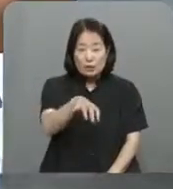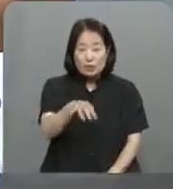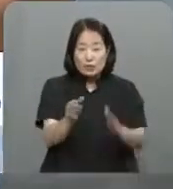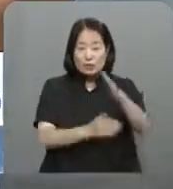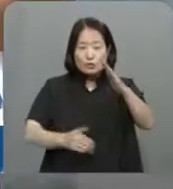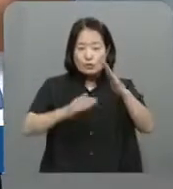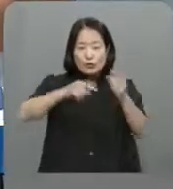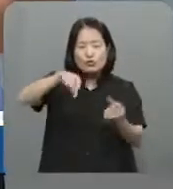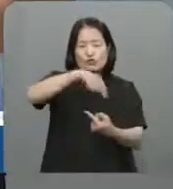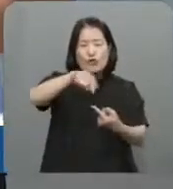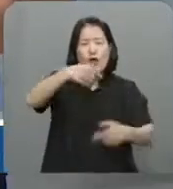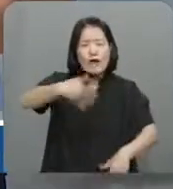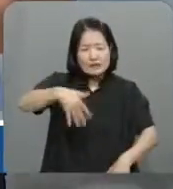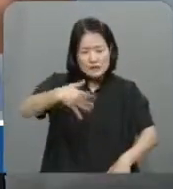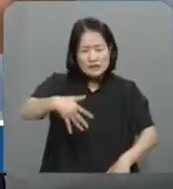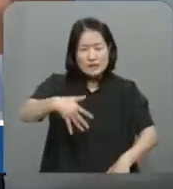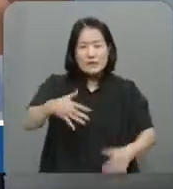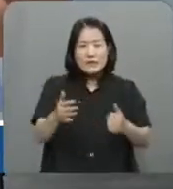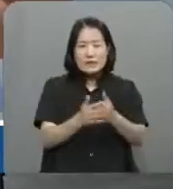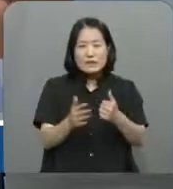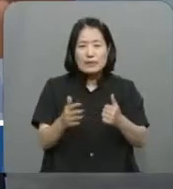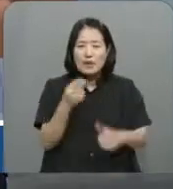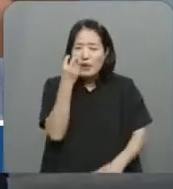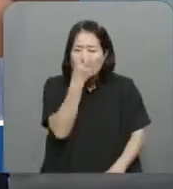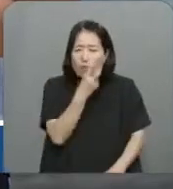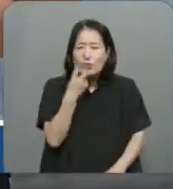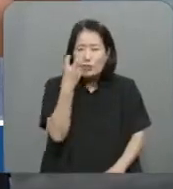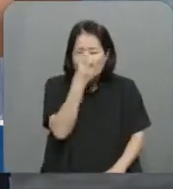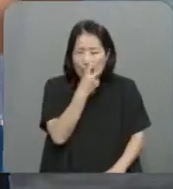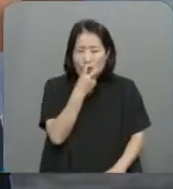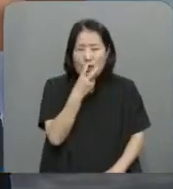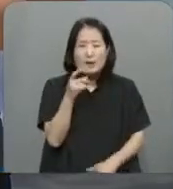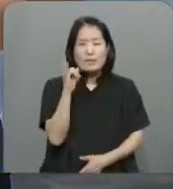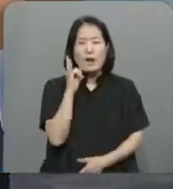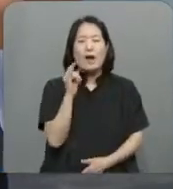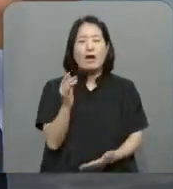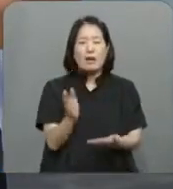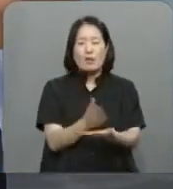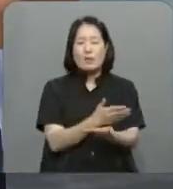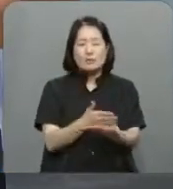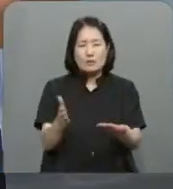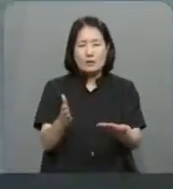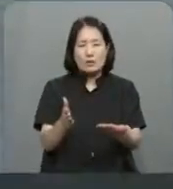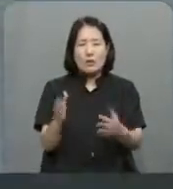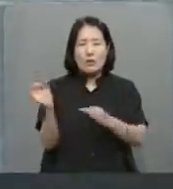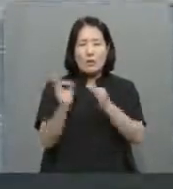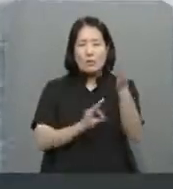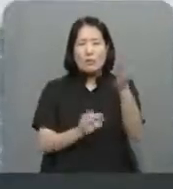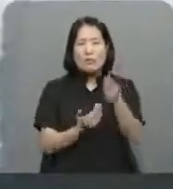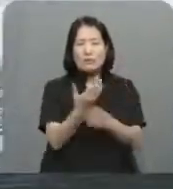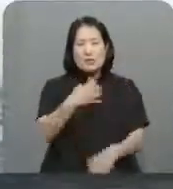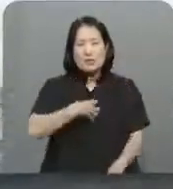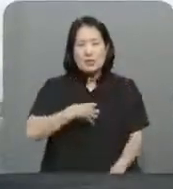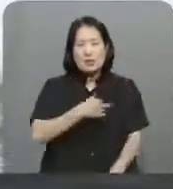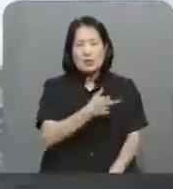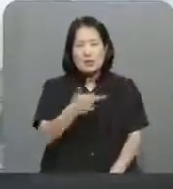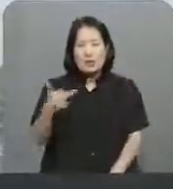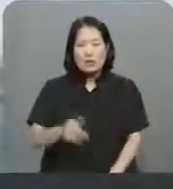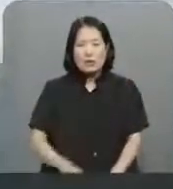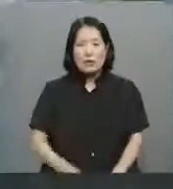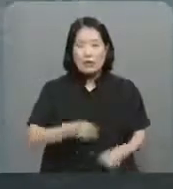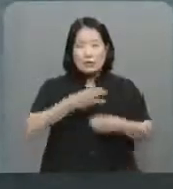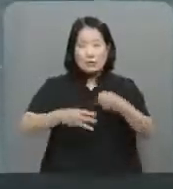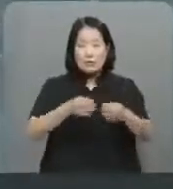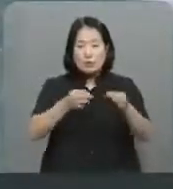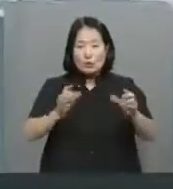않았기 때문에 인명 구조 요원도 배치되지 않았습니다. 사고 위험이 클 수밖에 없습니다. 최근 3년